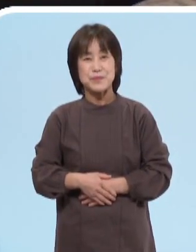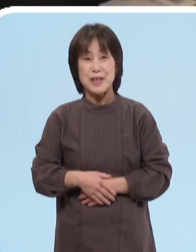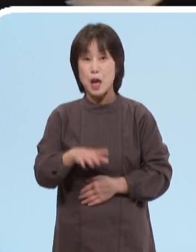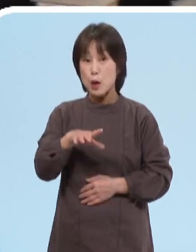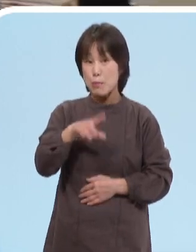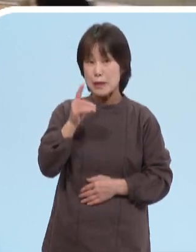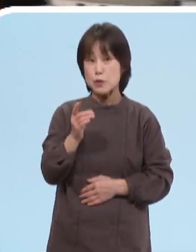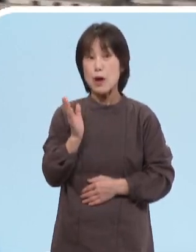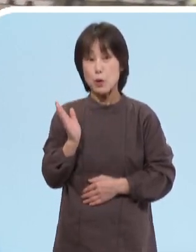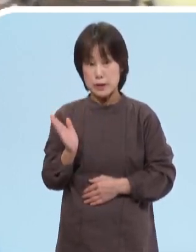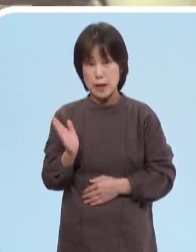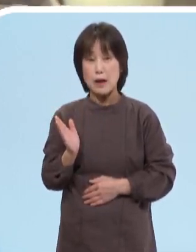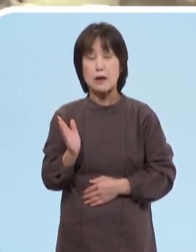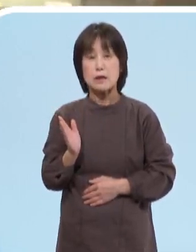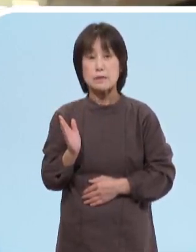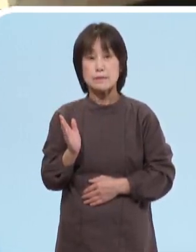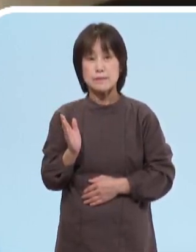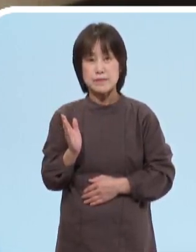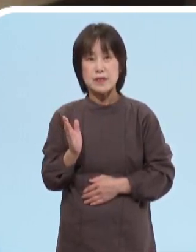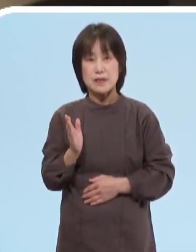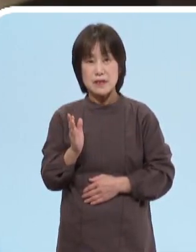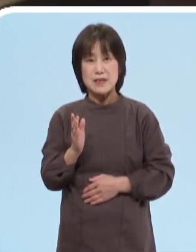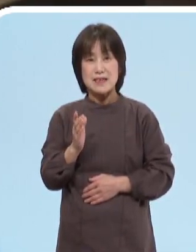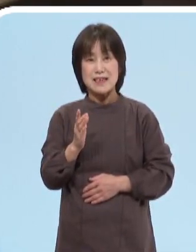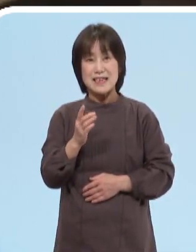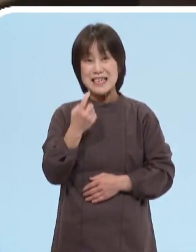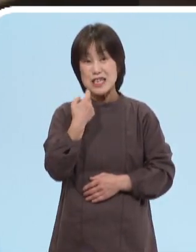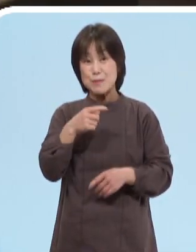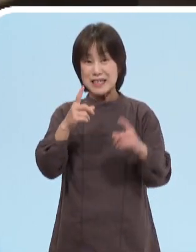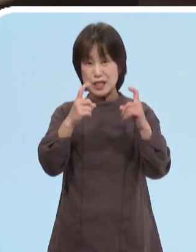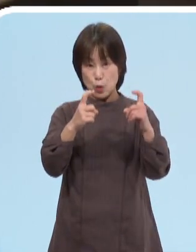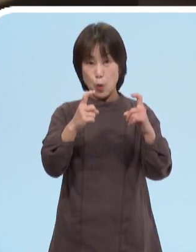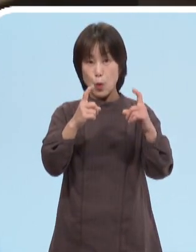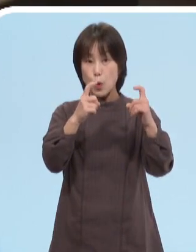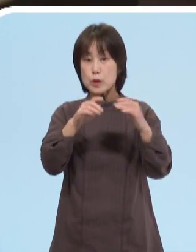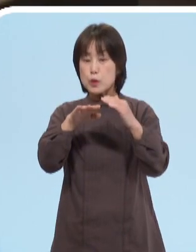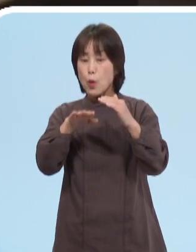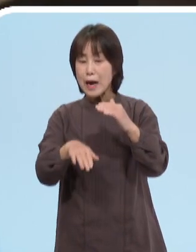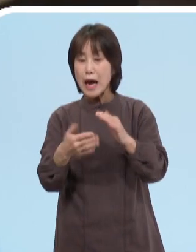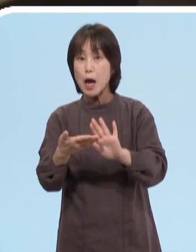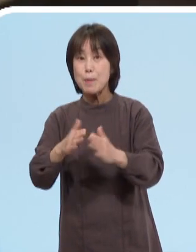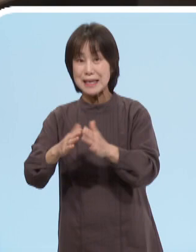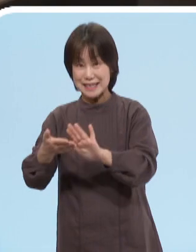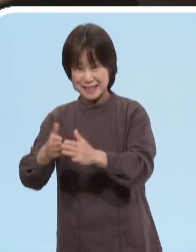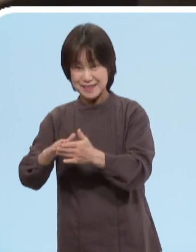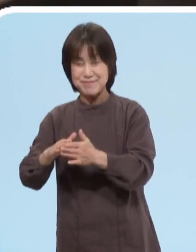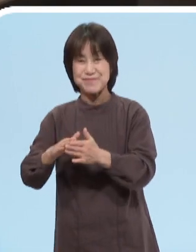ということで、最初に案内してもらったのは姫路城と城下町のコーナーです。